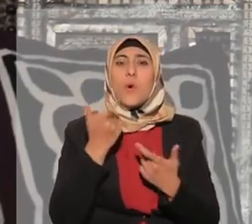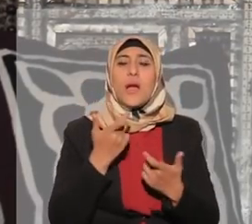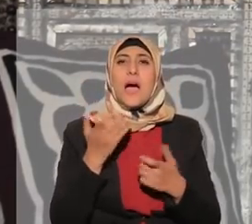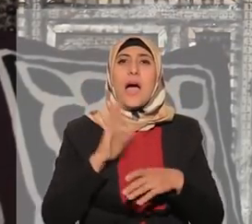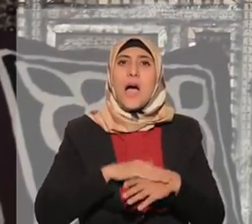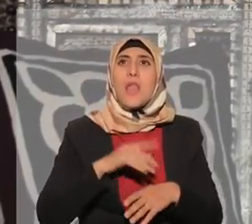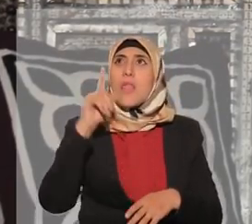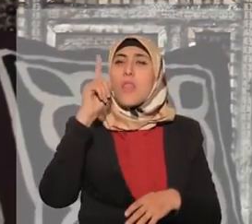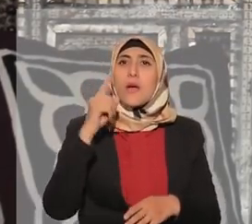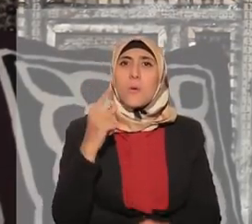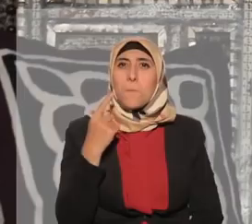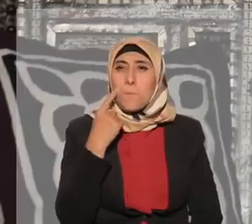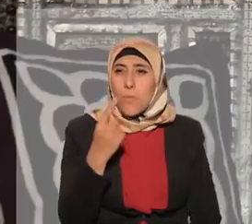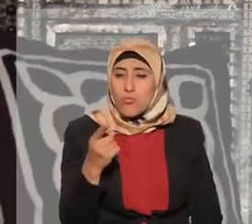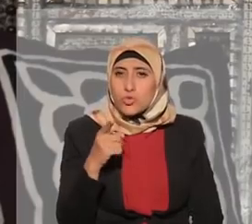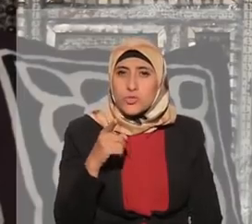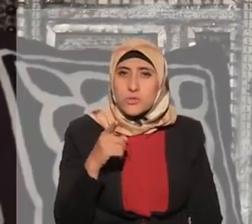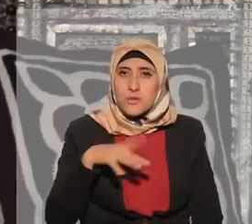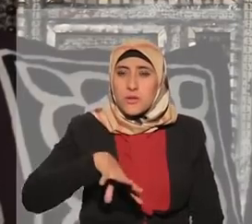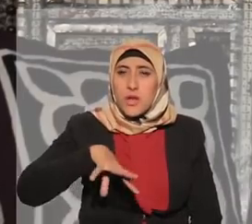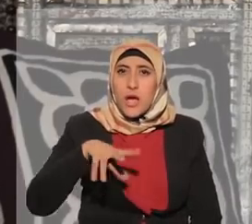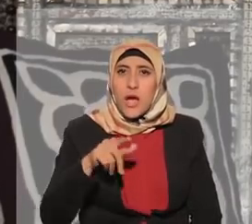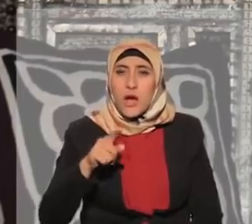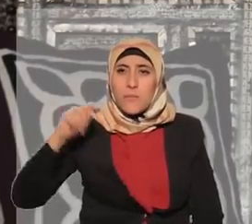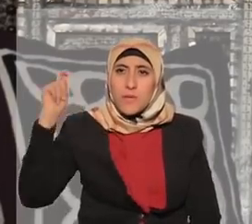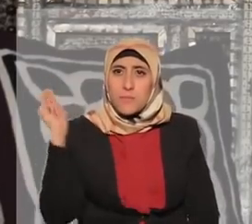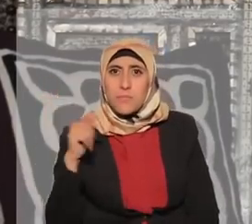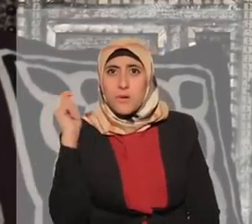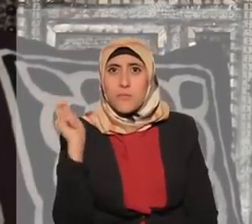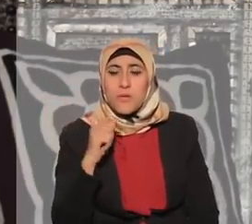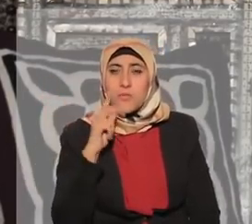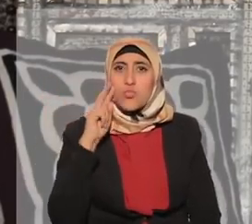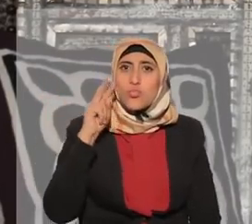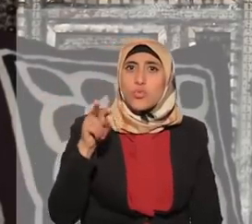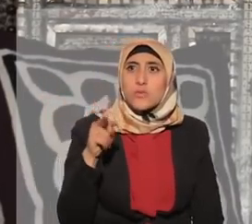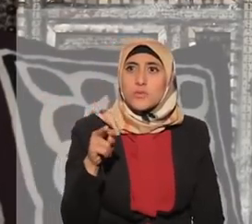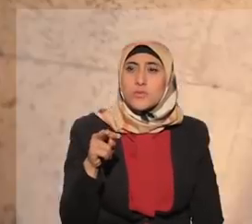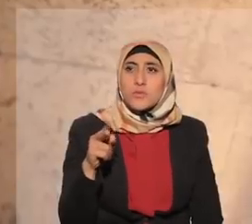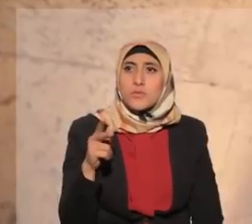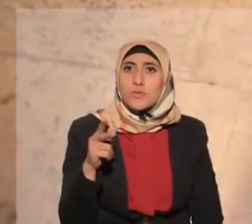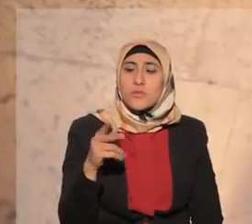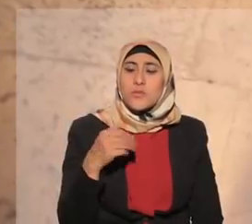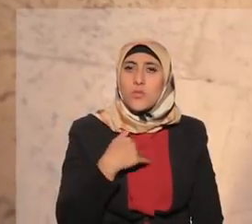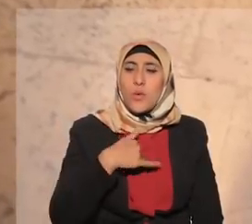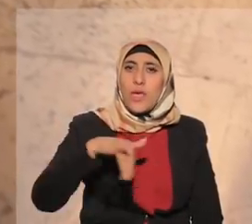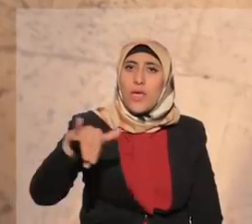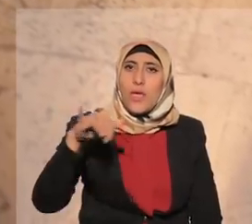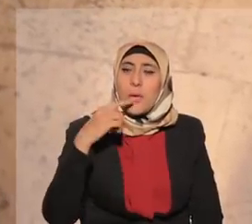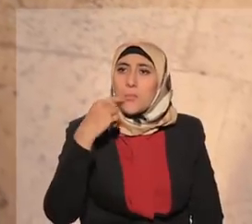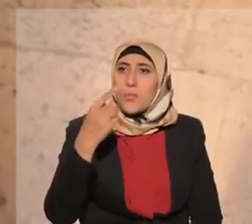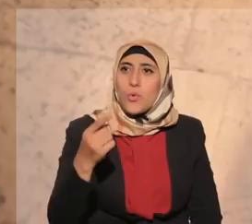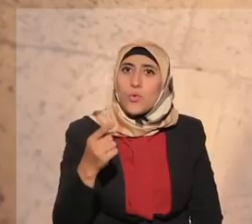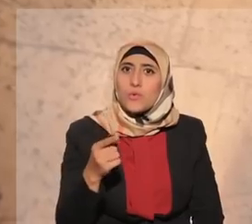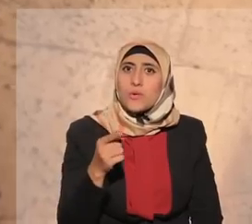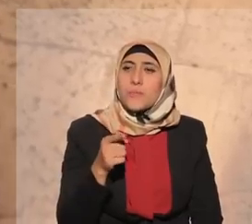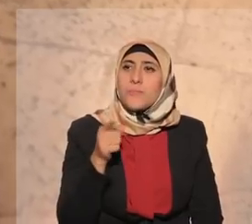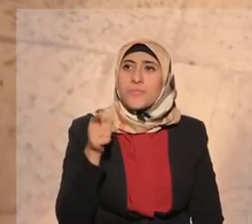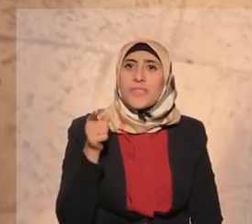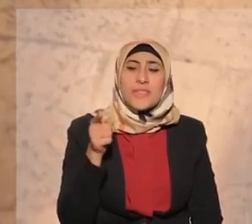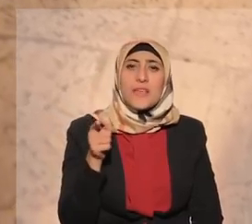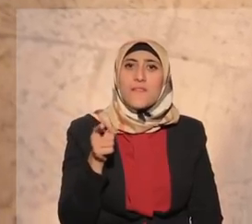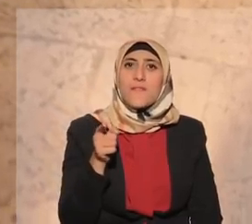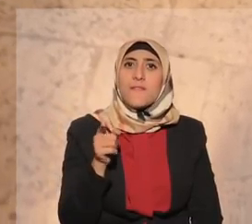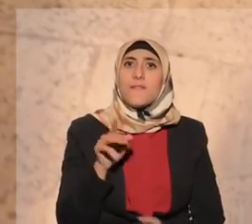فالتفت الى هذا الحرامي الذي يجلد بالسياط وقال له: في أي وقت